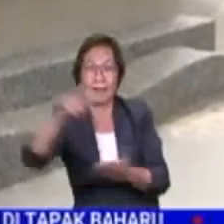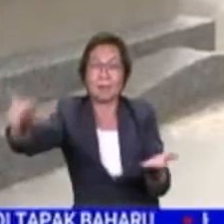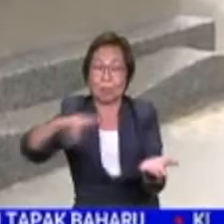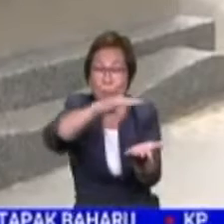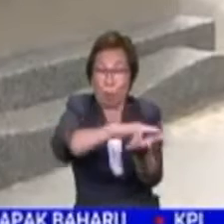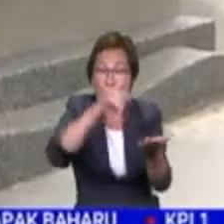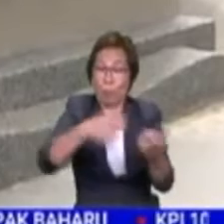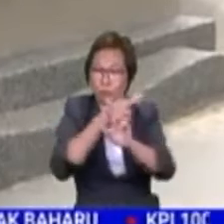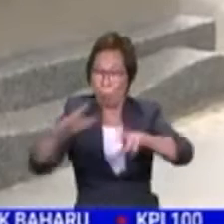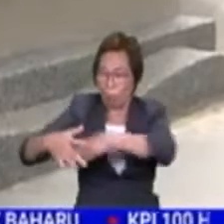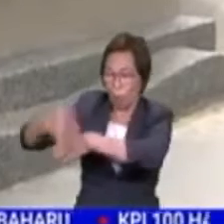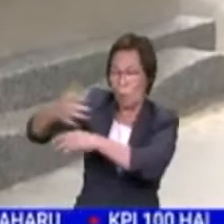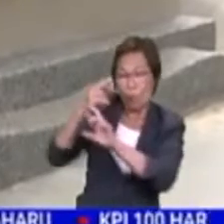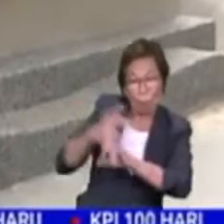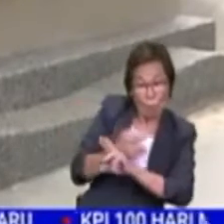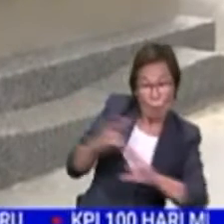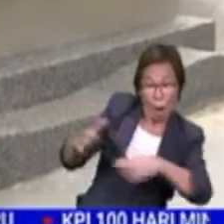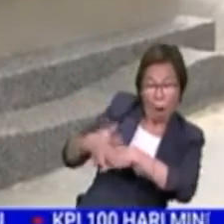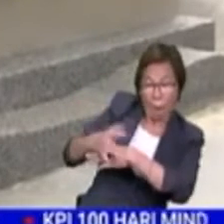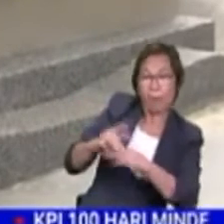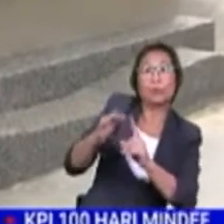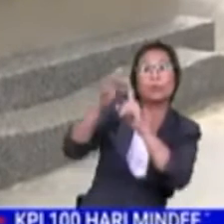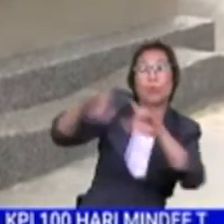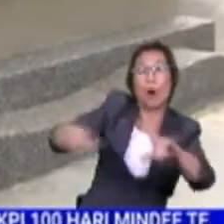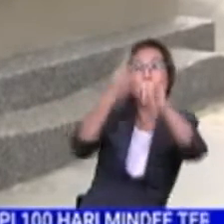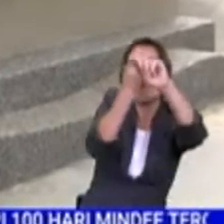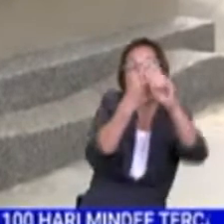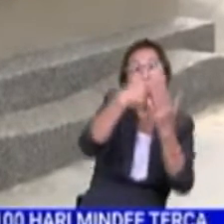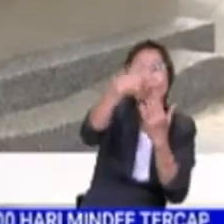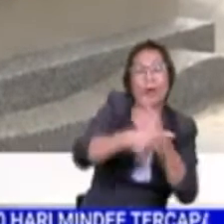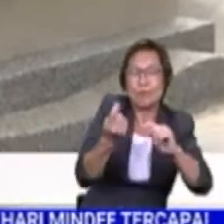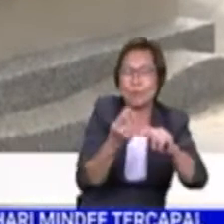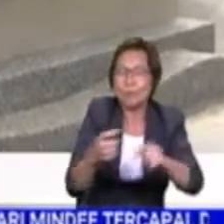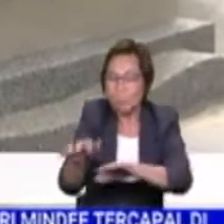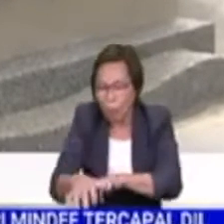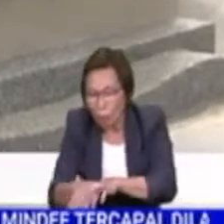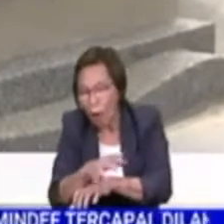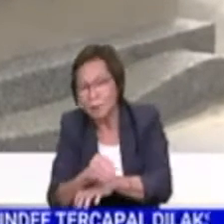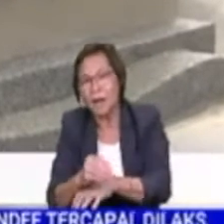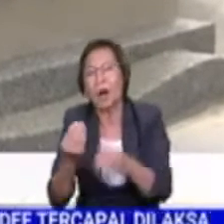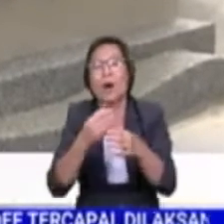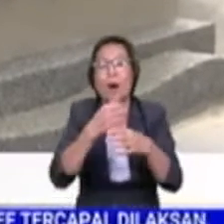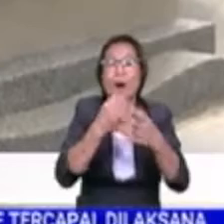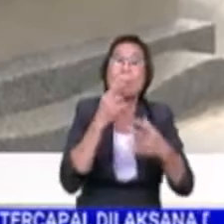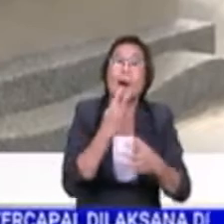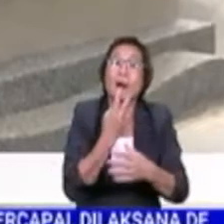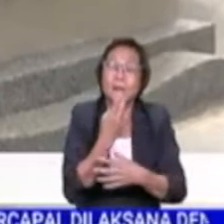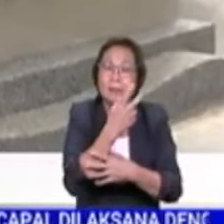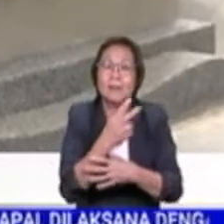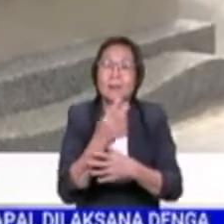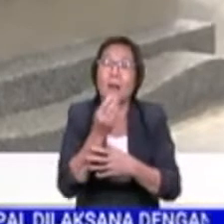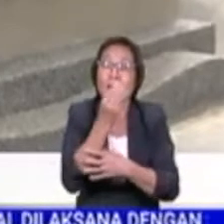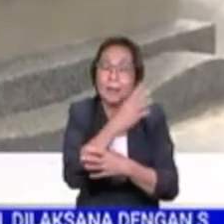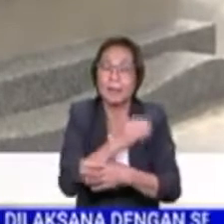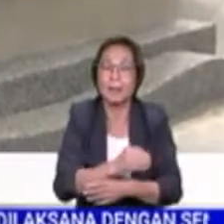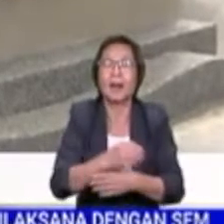memerlukan persediaan awal khususnya pelaksanaan projek-projek pertanian dan pengeluaran makanan selain penyediaan produk-produk